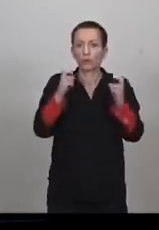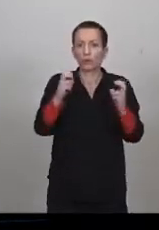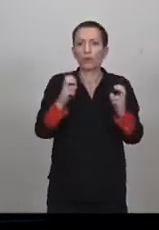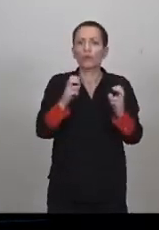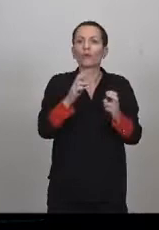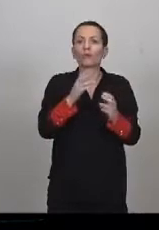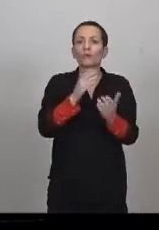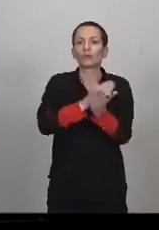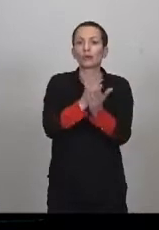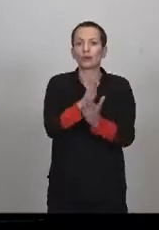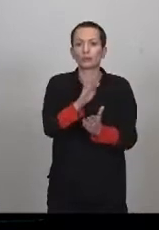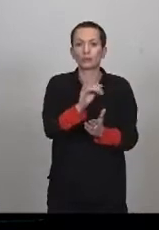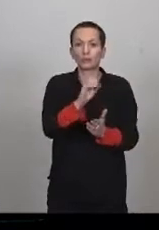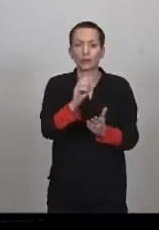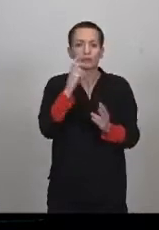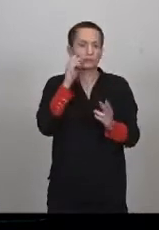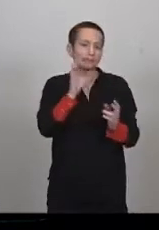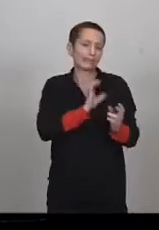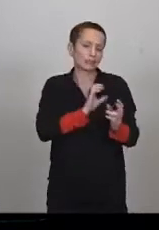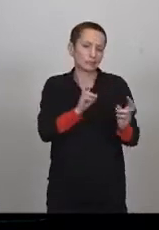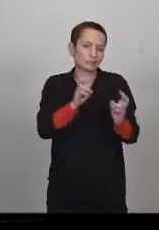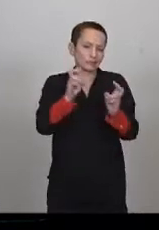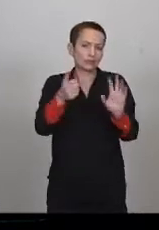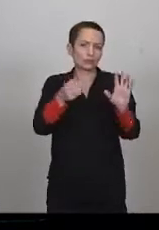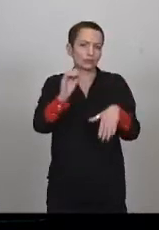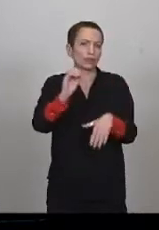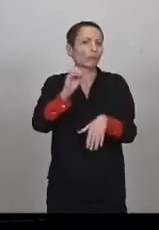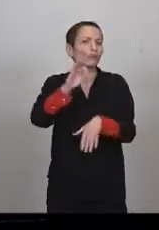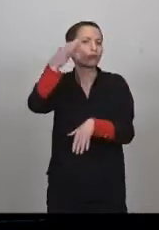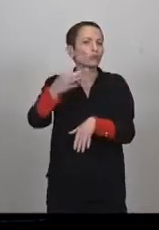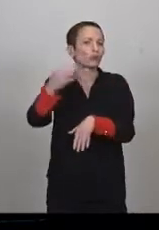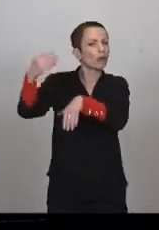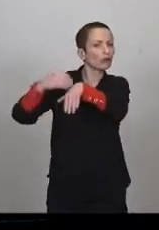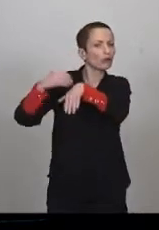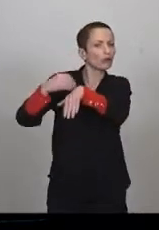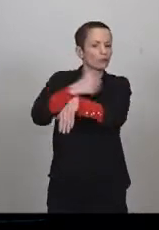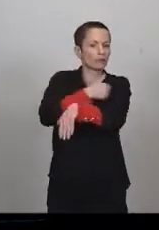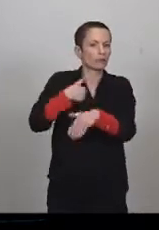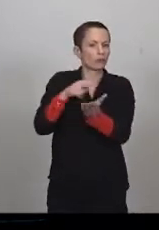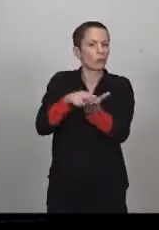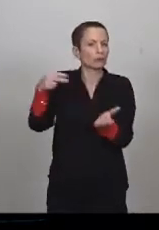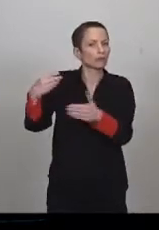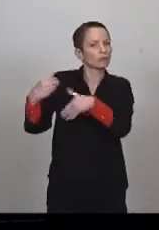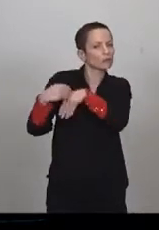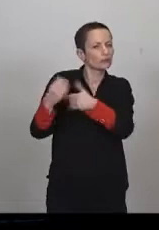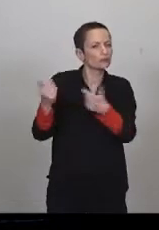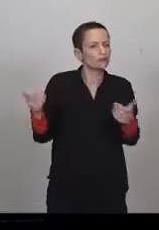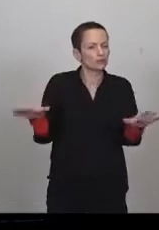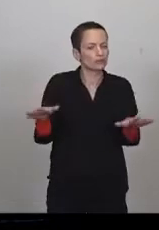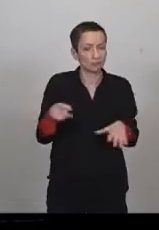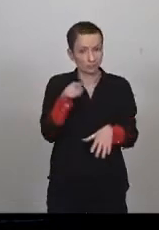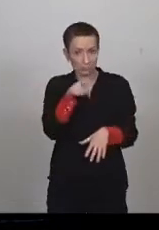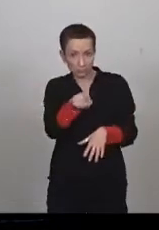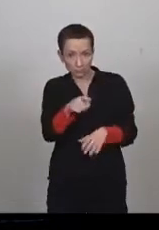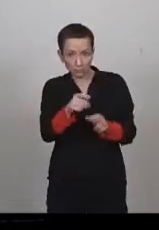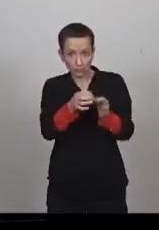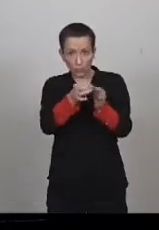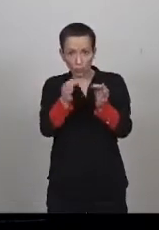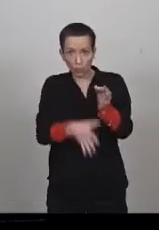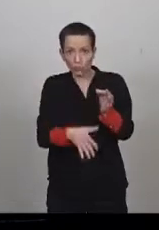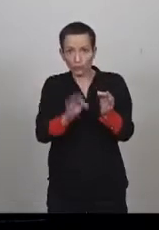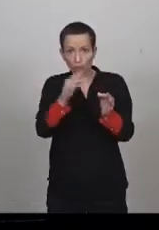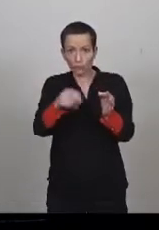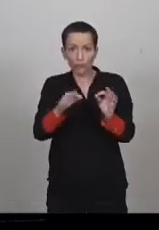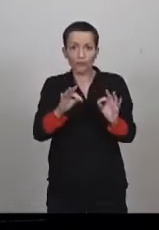bio, pour tendre vers 60%, tel que préconisé dans un tout récent audit, aurait nécessairement une conséquence sur les coûts des